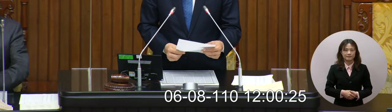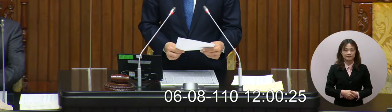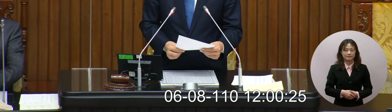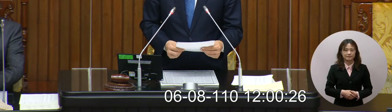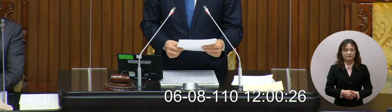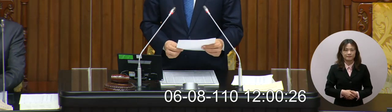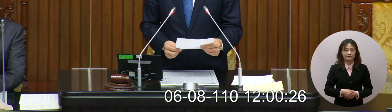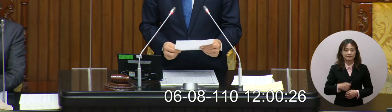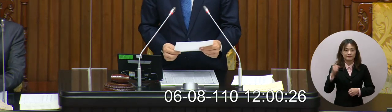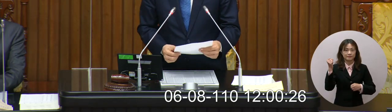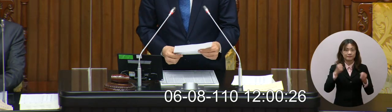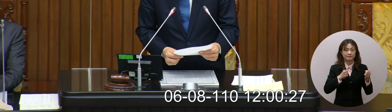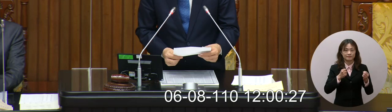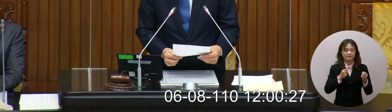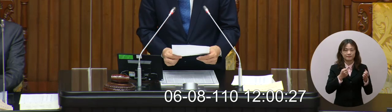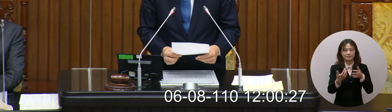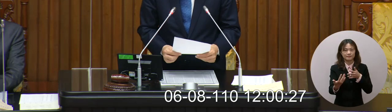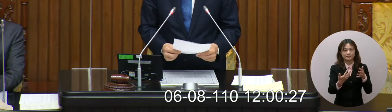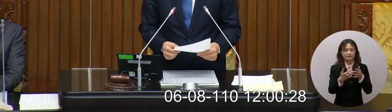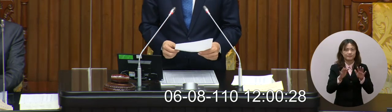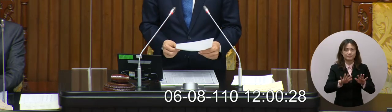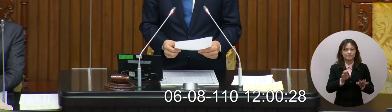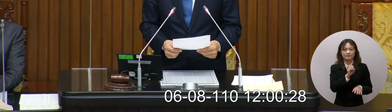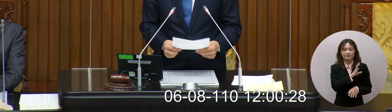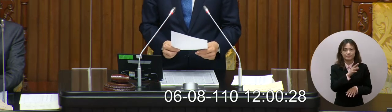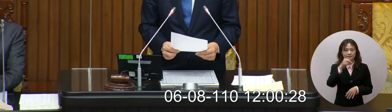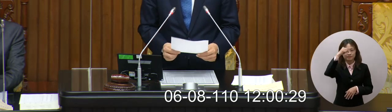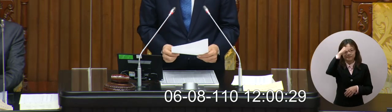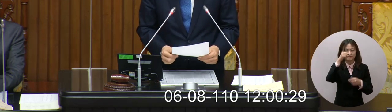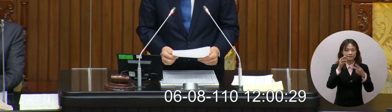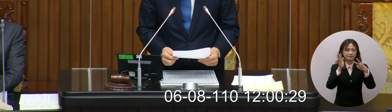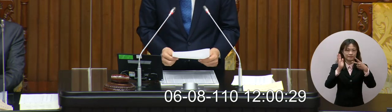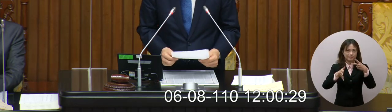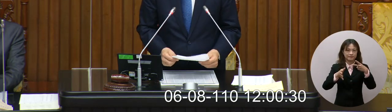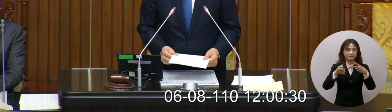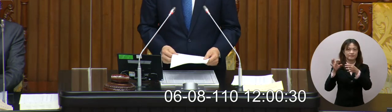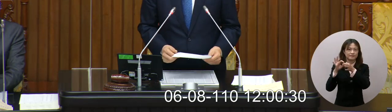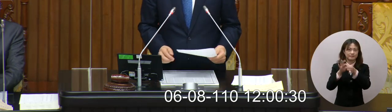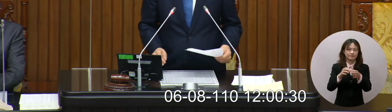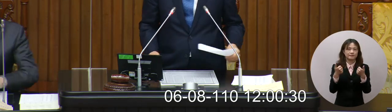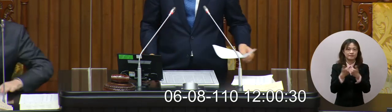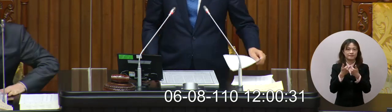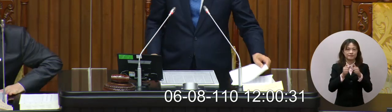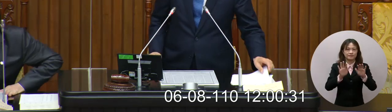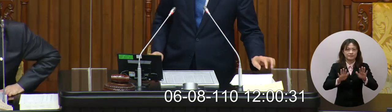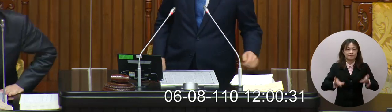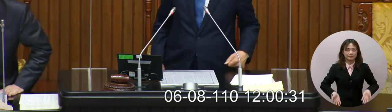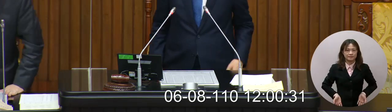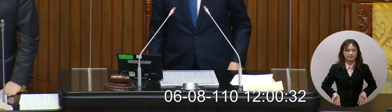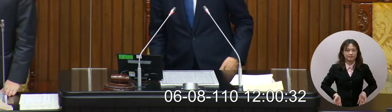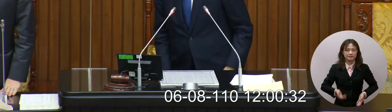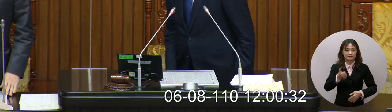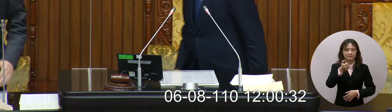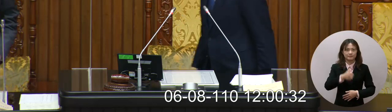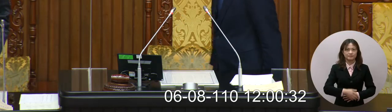上午执行到此为止，下午2:30继续开会，现在休息。